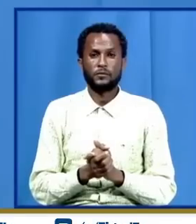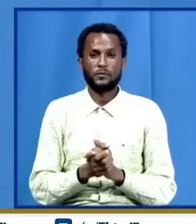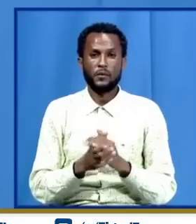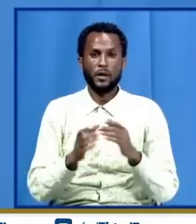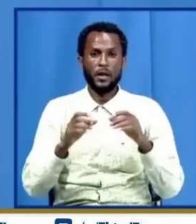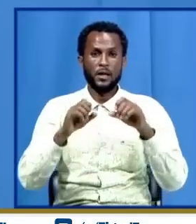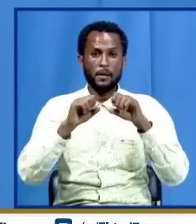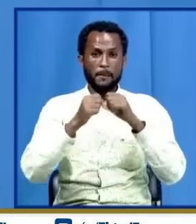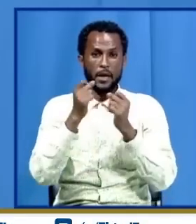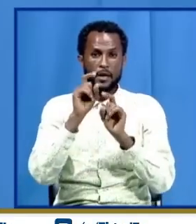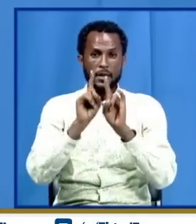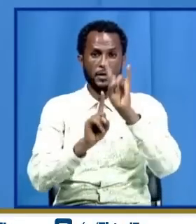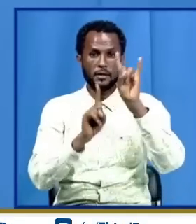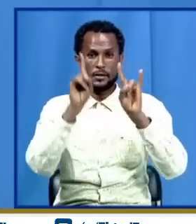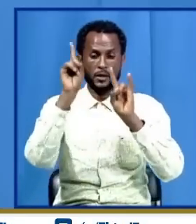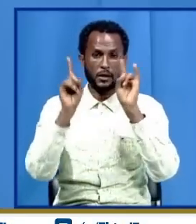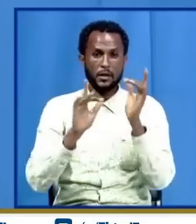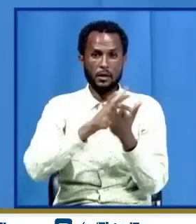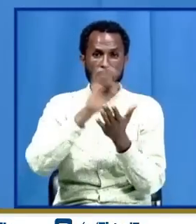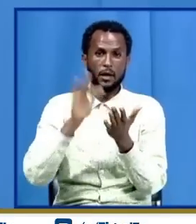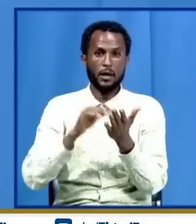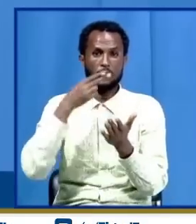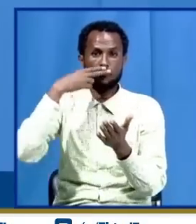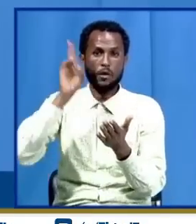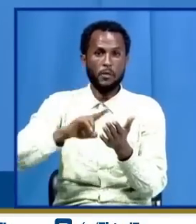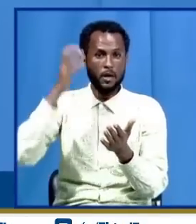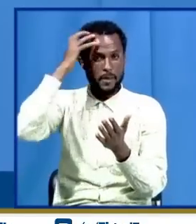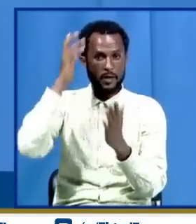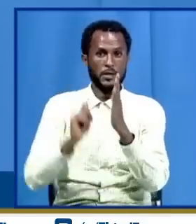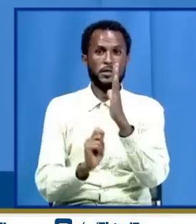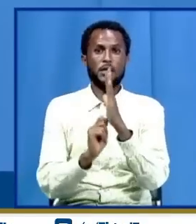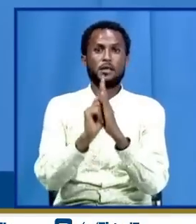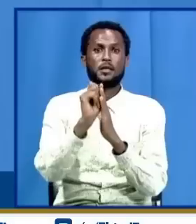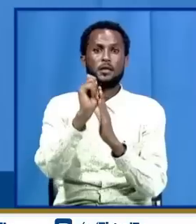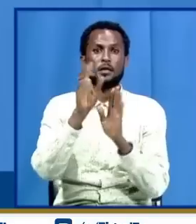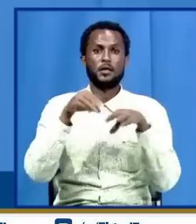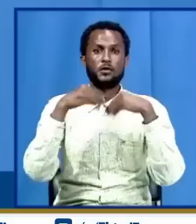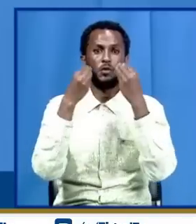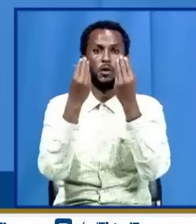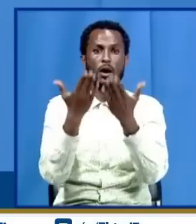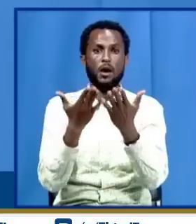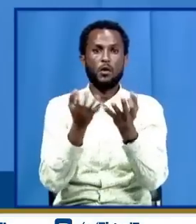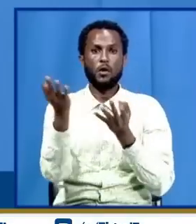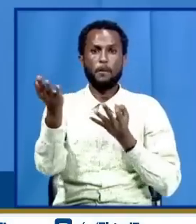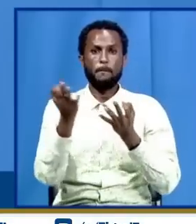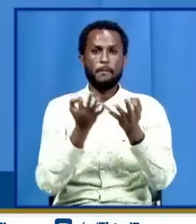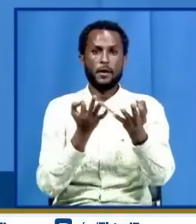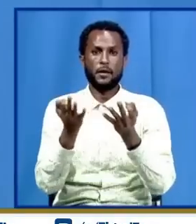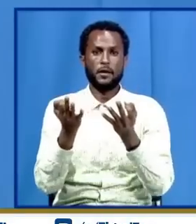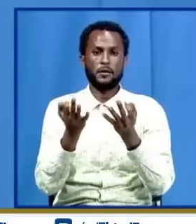ሰበር ዜናም ካብ ማእኸላይ ኮማንድ መንግስት ትግራይ ዝተውሃበ መግለጺ